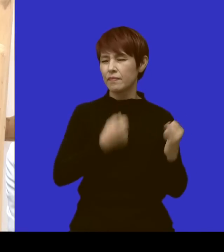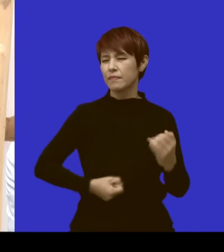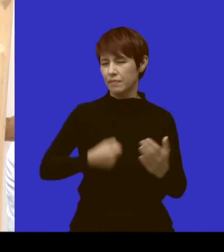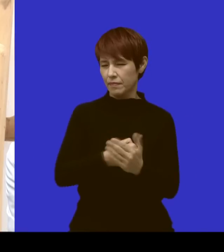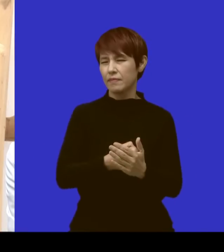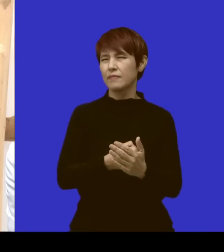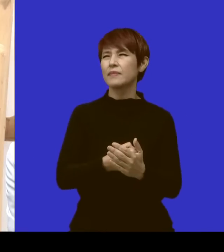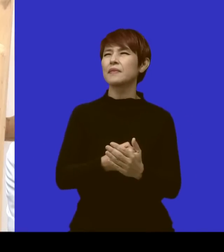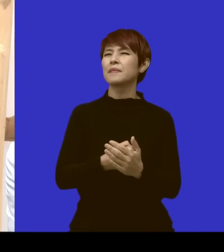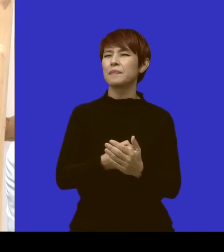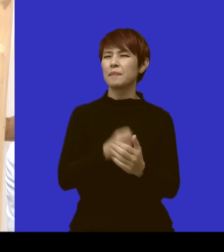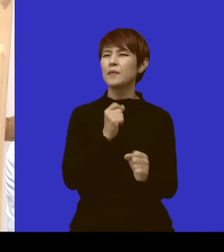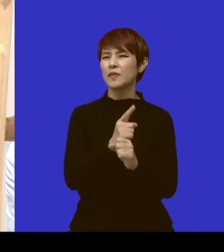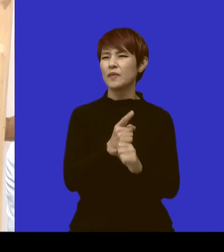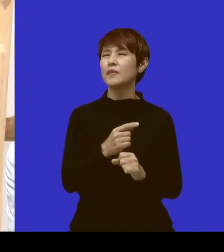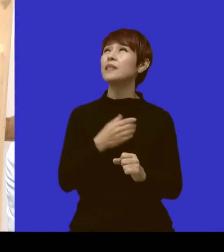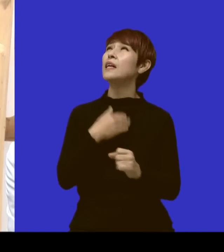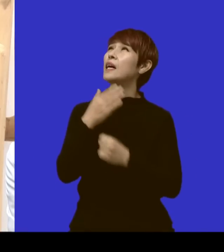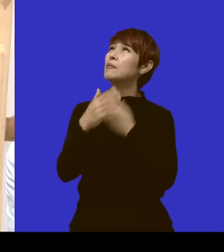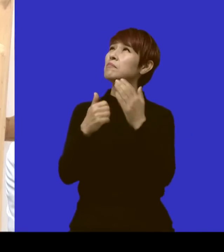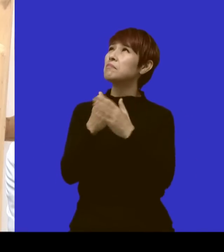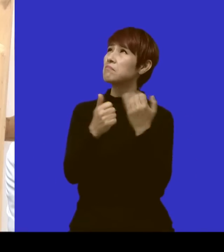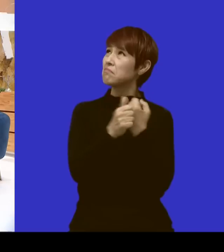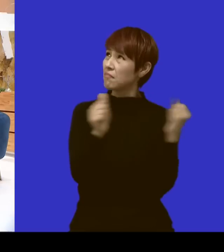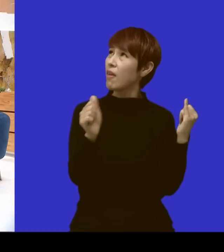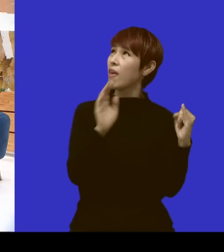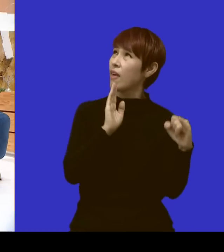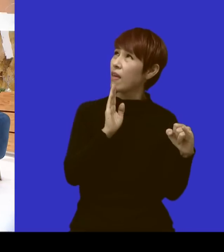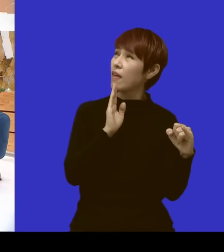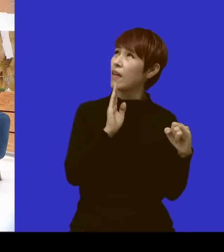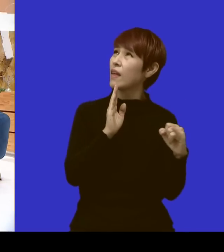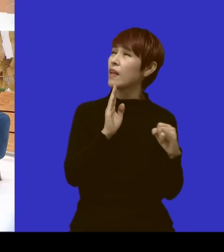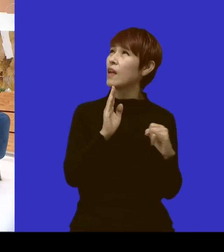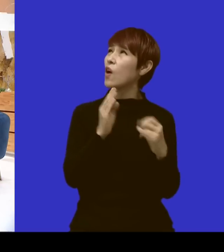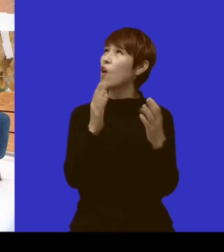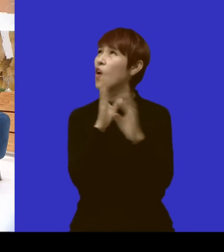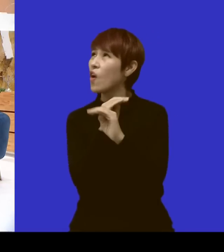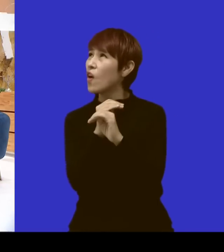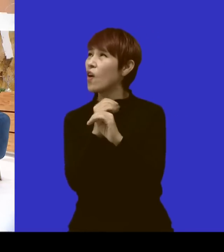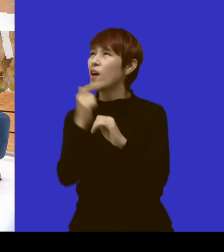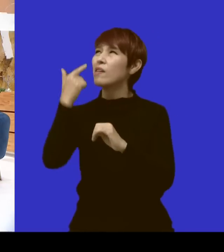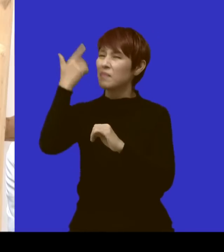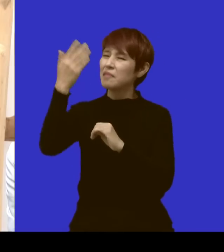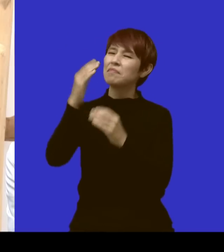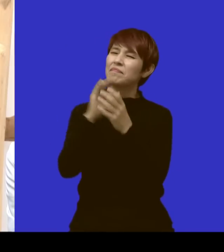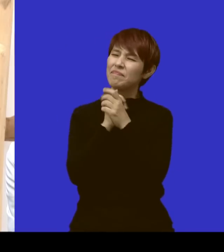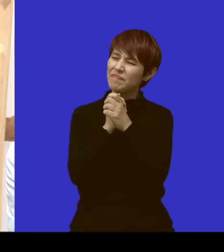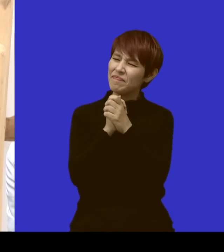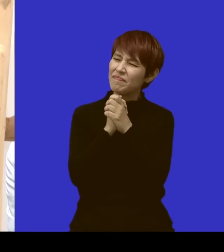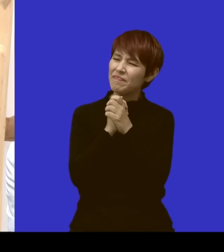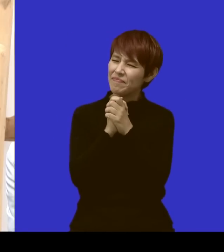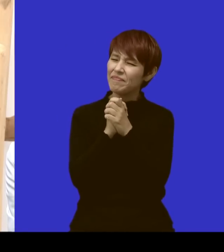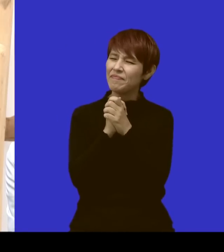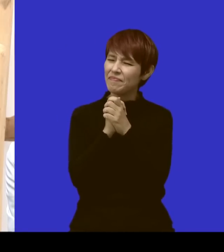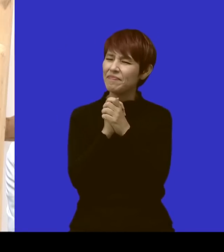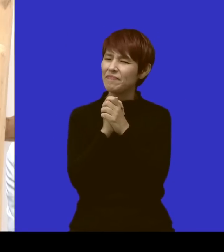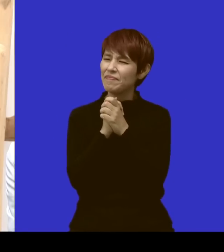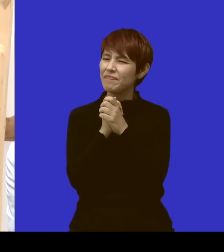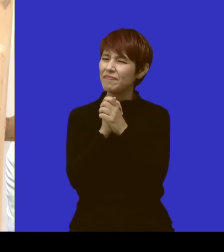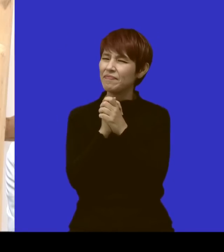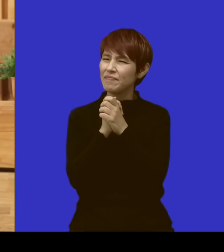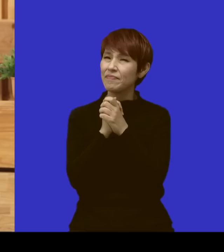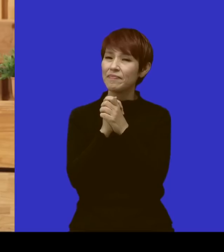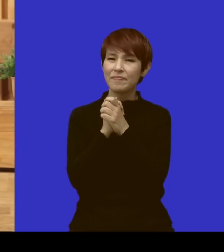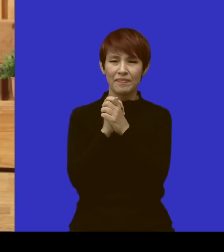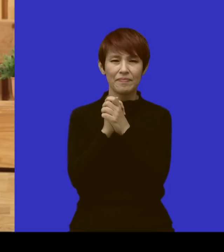그만하는 게 맞습니까? 예. 아니면 언제 그만하는 게 맞습니까? 예. 라는 얘기를 했죠. 어. 이제 네네. 정리를 하는 게 맞지 않을까? 이제 예.